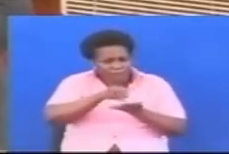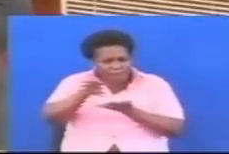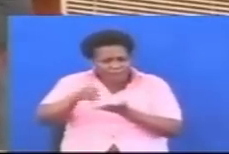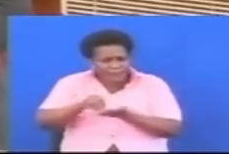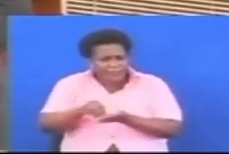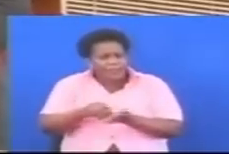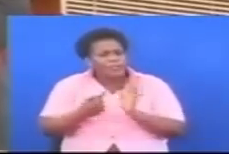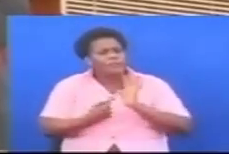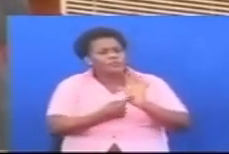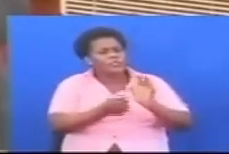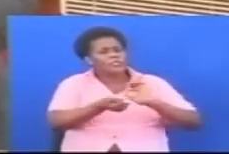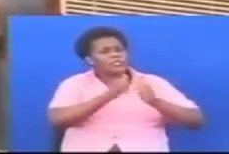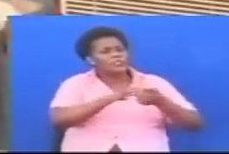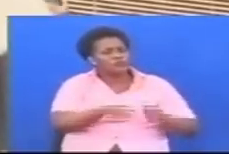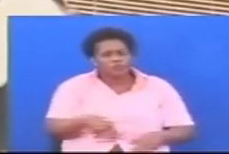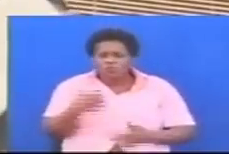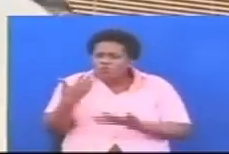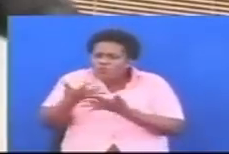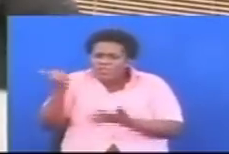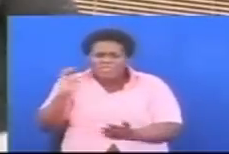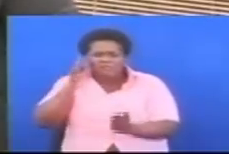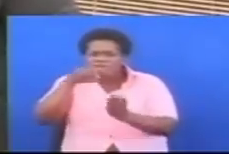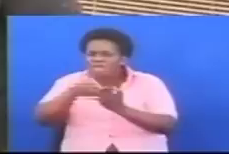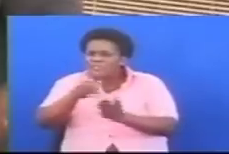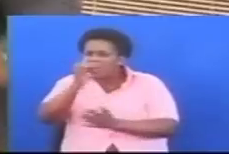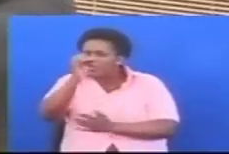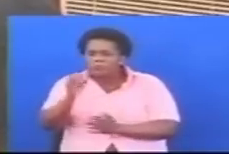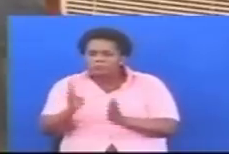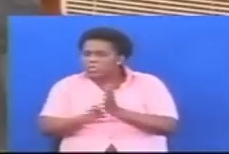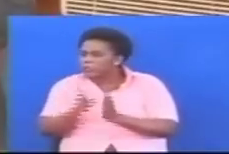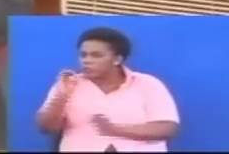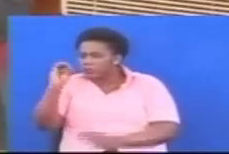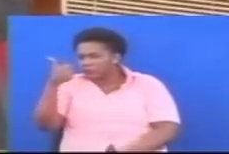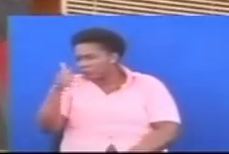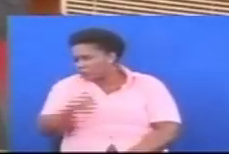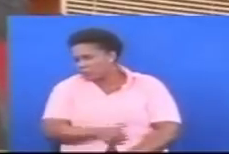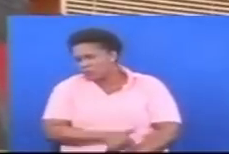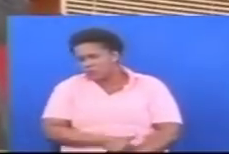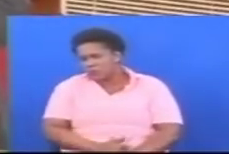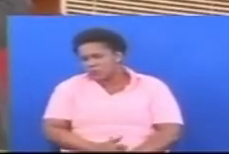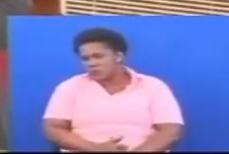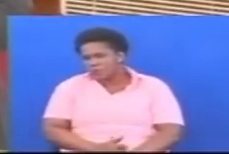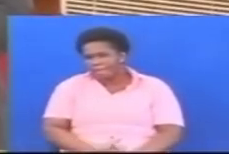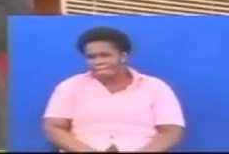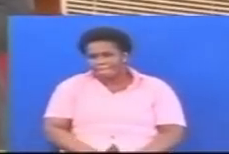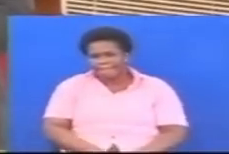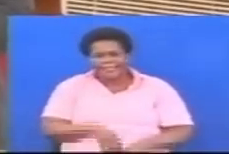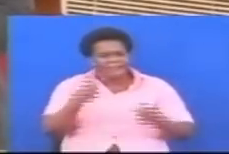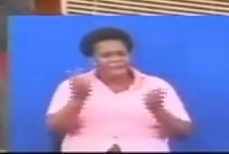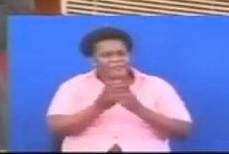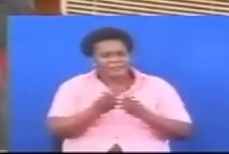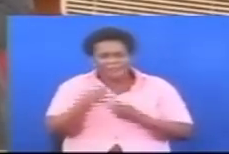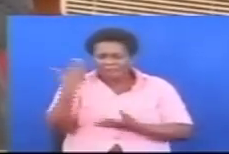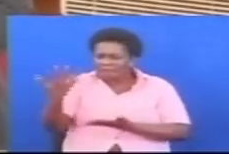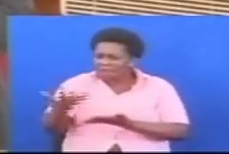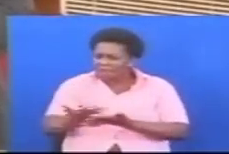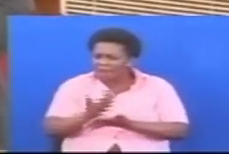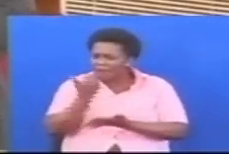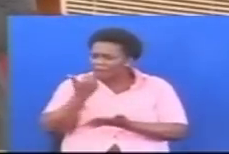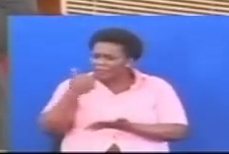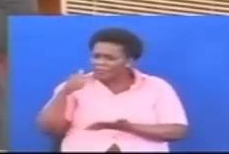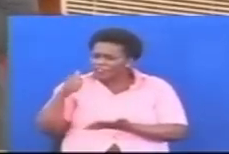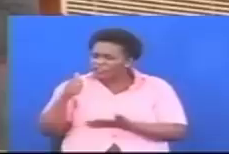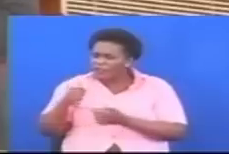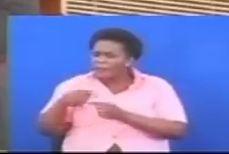nini mapato hayakamiliki angalau kwa 90%? Lakini makato hayo hayawezi kuwa ya milele